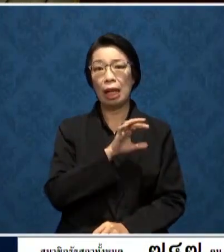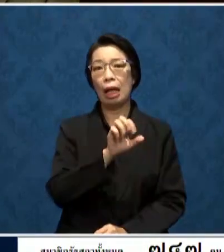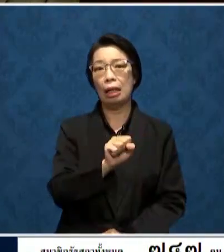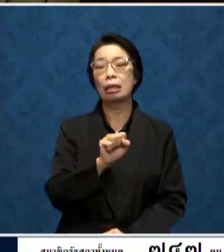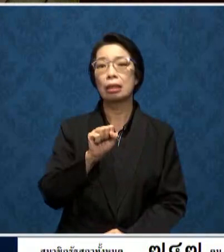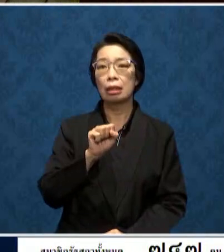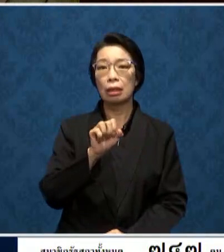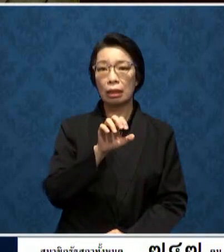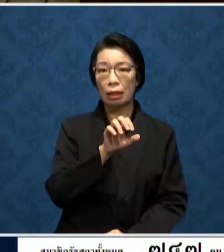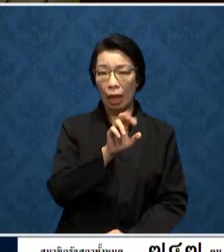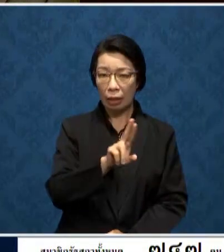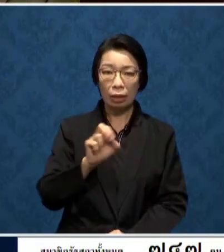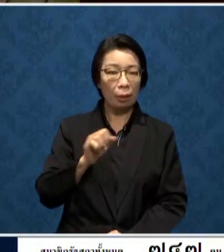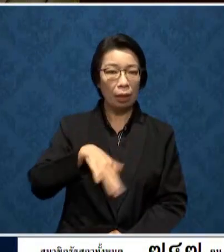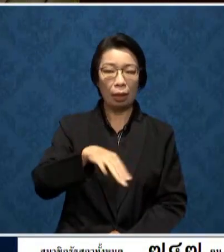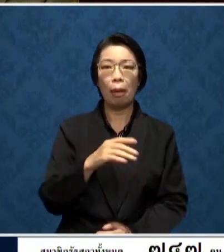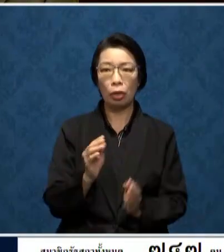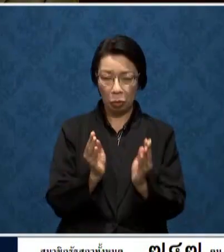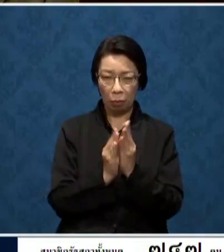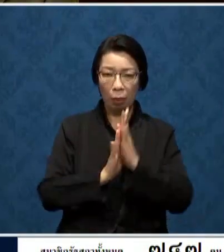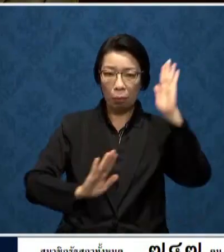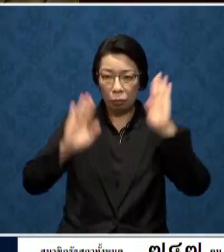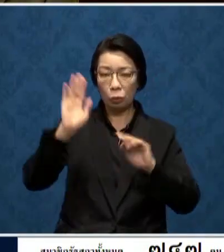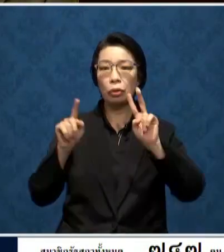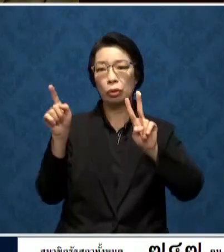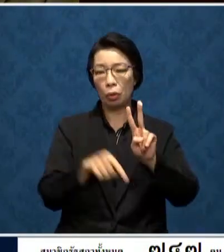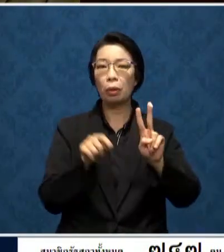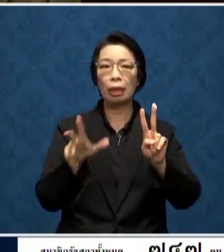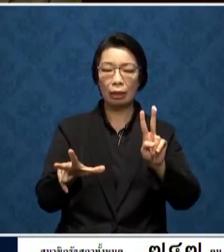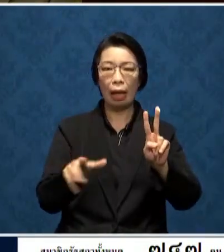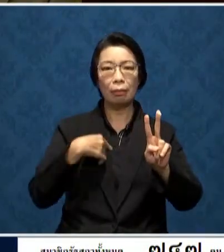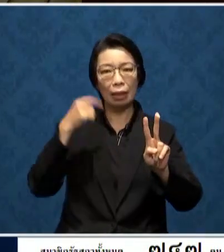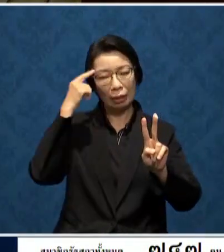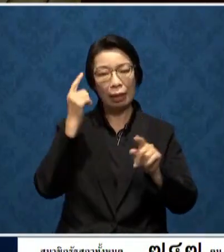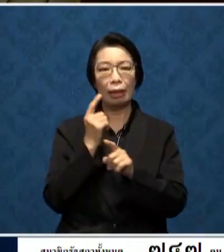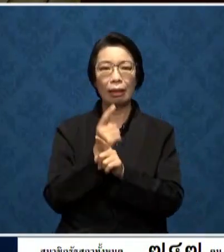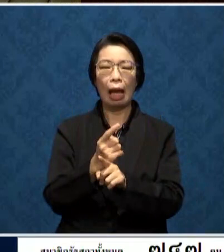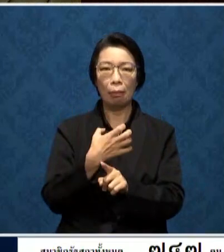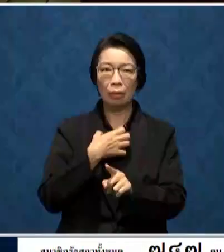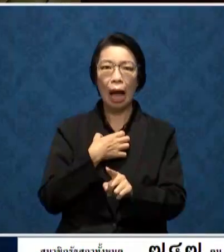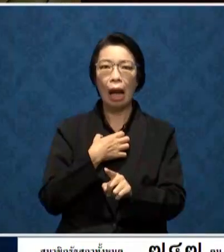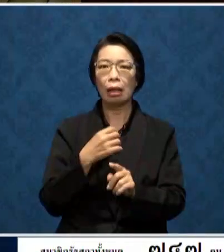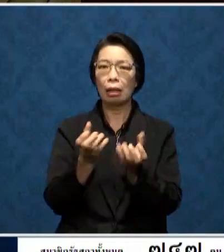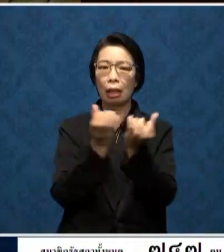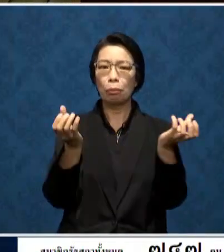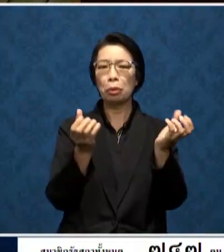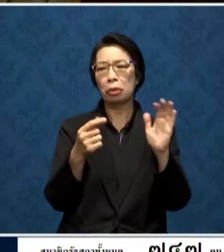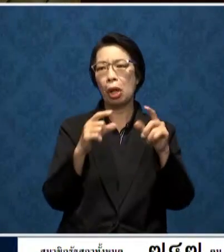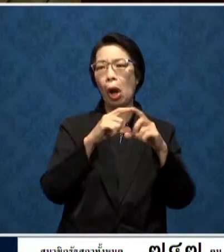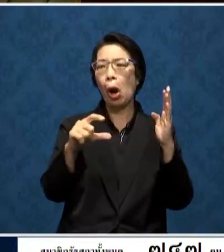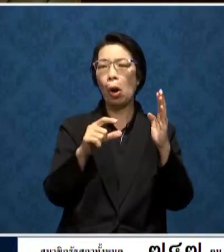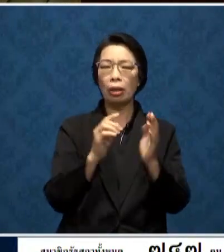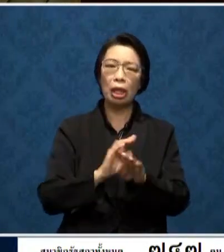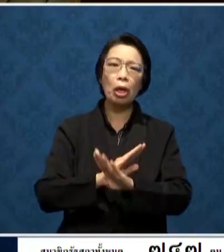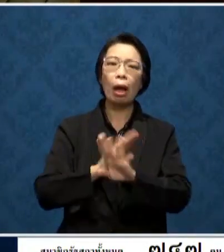เสียงสองในสามล่ะครับในการที่จะ ยกเว้นบทบหญติขร้ำนุข้อนิแล้ให้นำชื่อใน